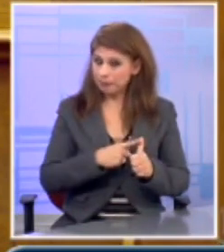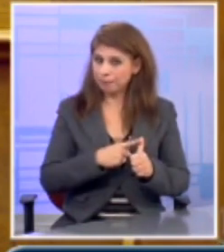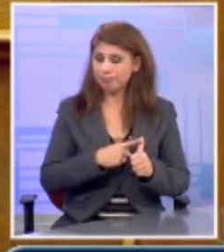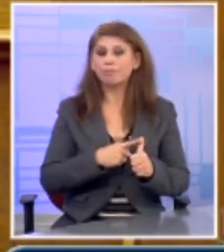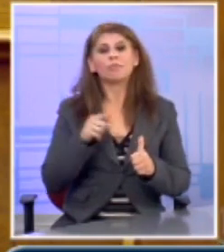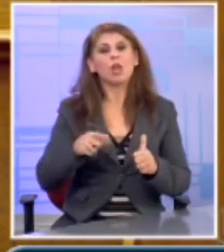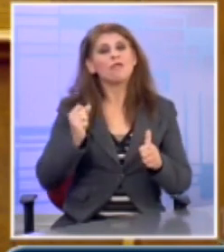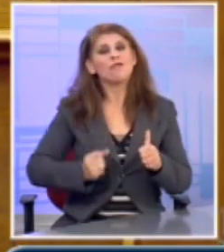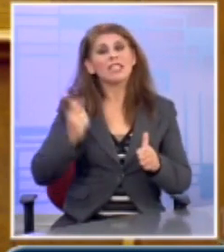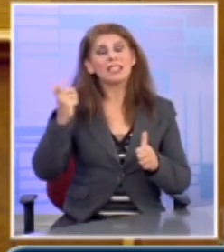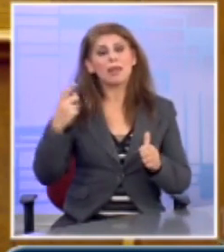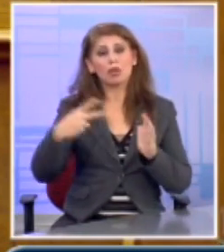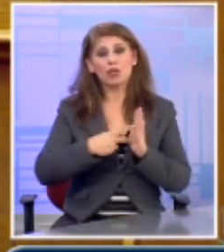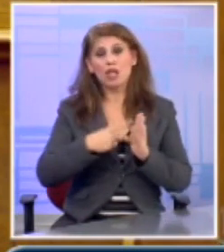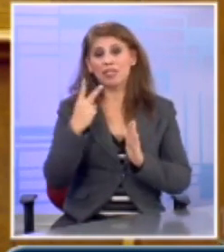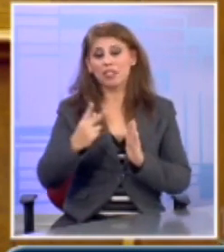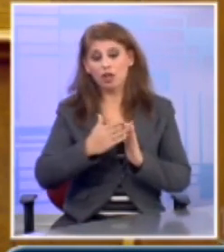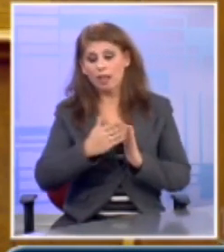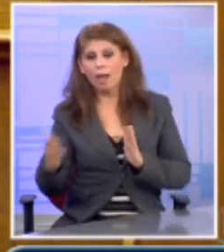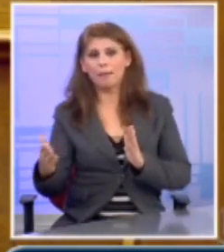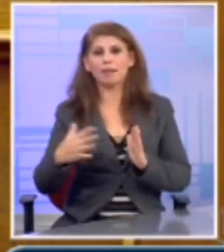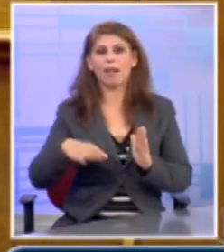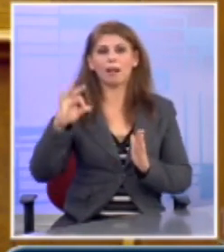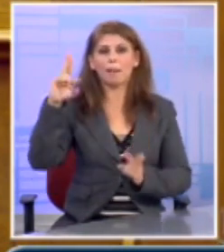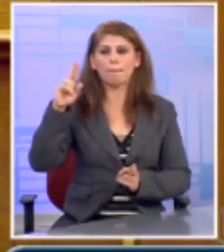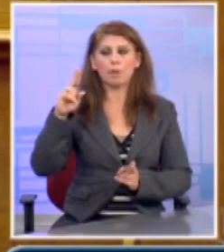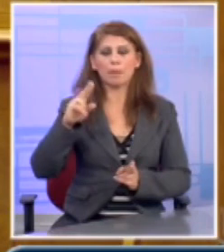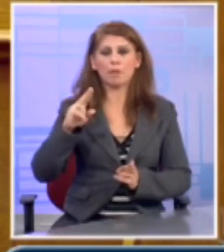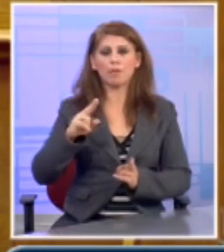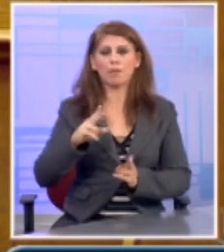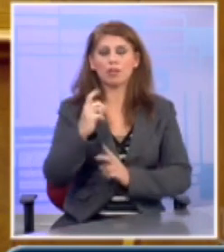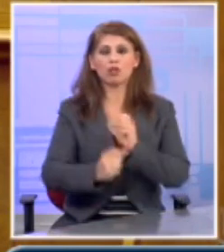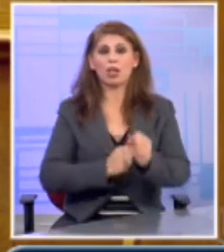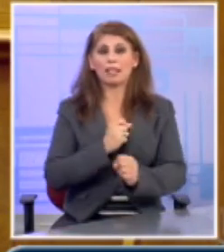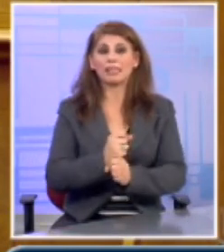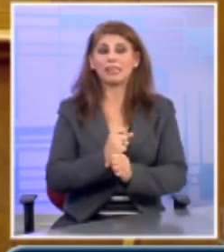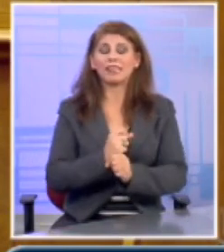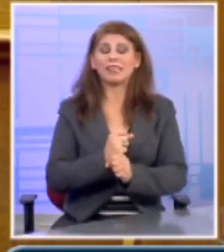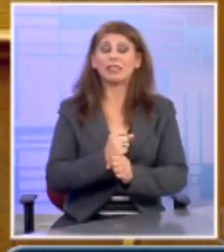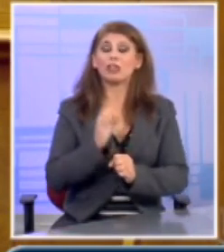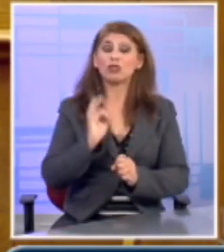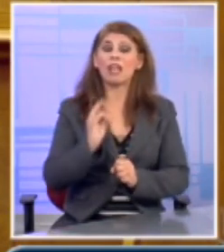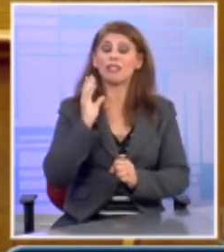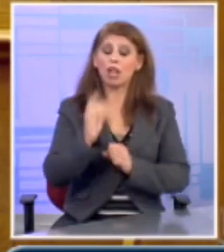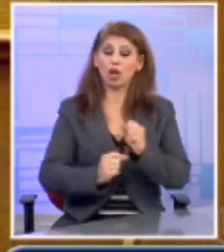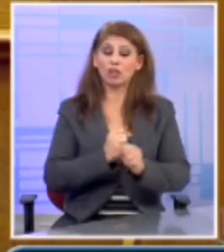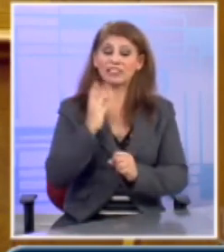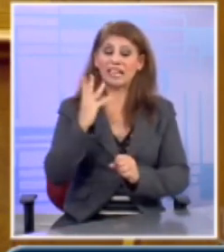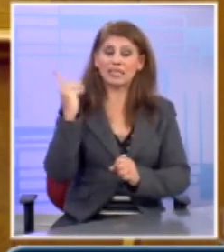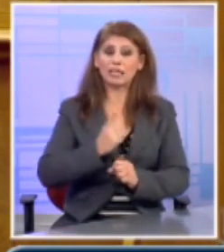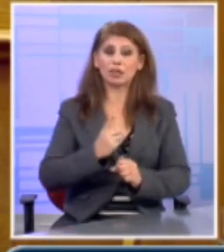η οποία από το 2002 και μετά άρχισε να μειώνεται σε ετήσια βάση κατά 4% και